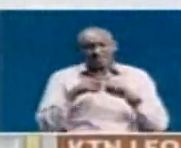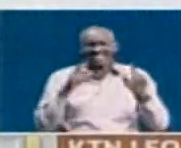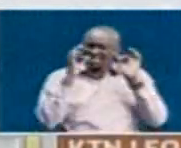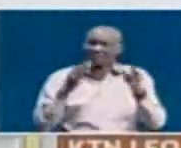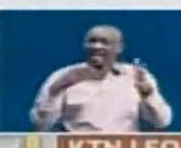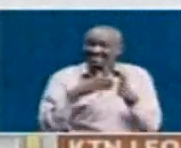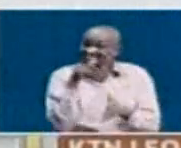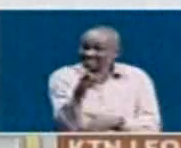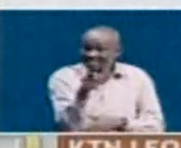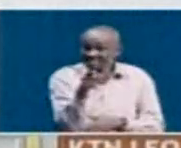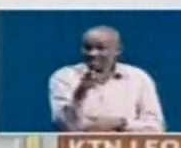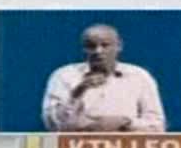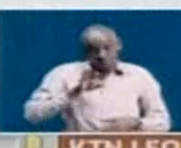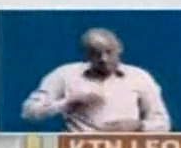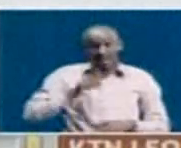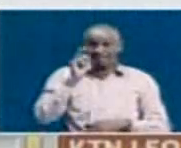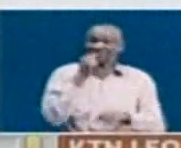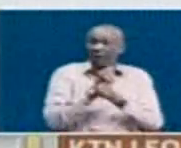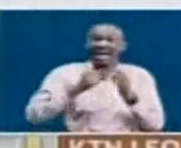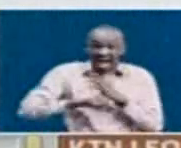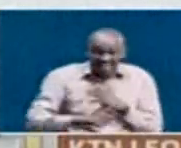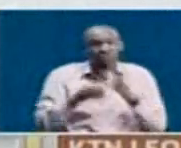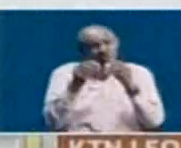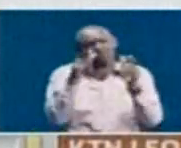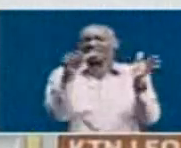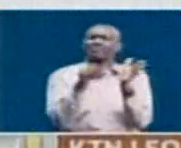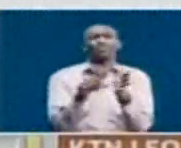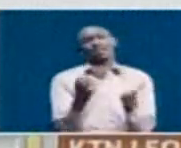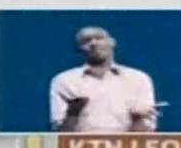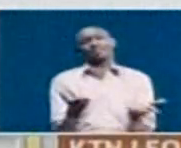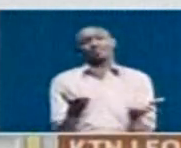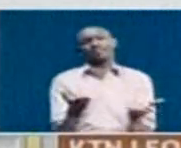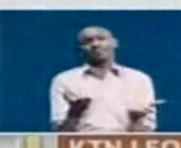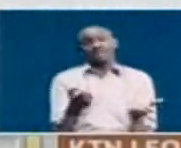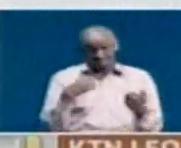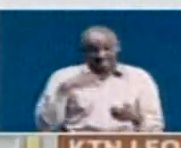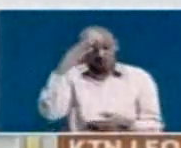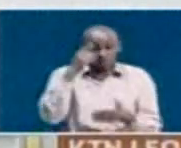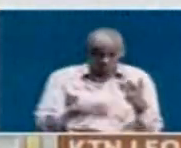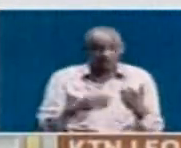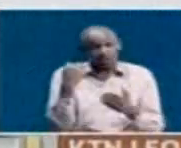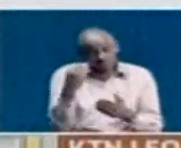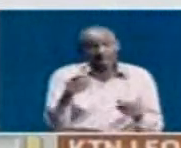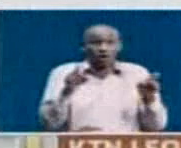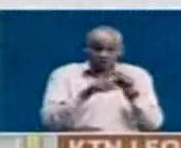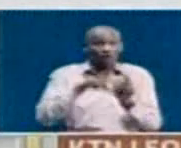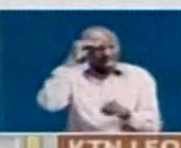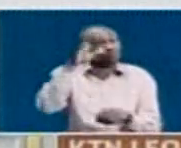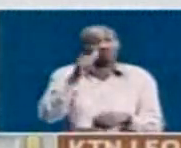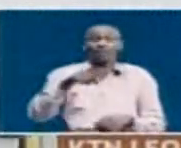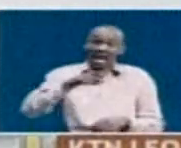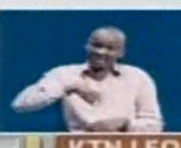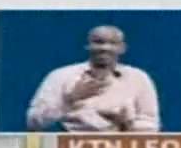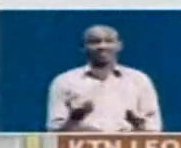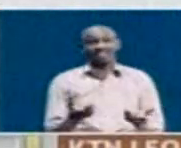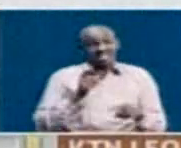kinyume, mbona na wake nao wasitie bidii ya kuona kwamba tatizo litatua namna gani? Maanake mimi najua kwamba watoto wetu pia watajifunza na jinsi tunapofanya.